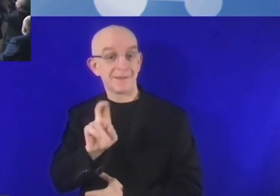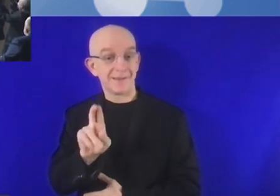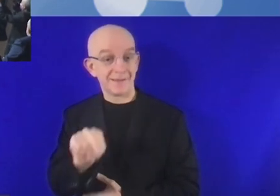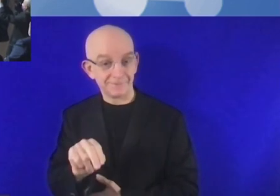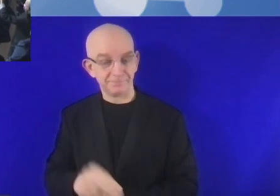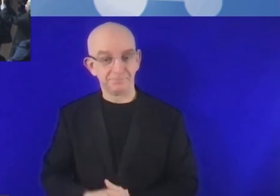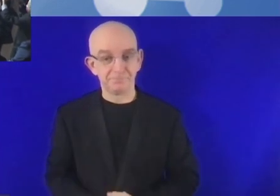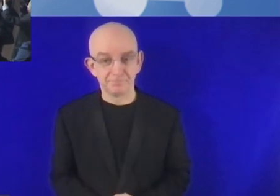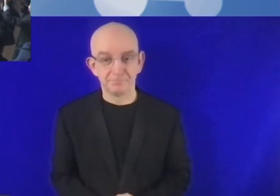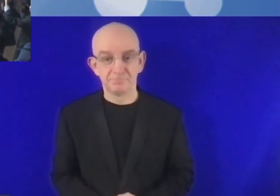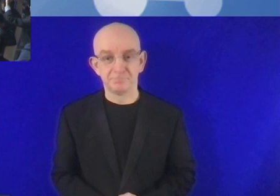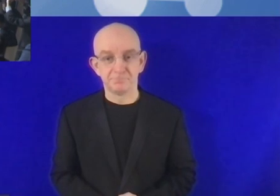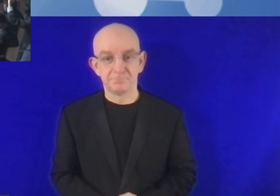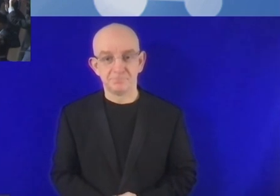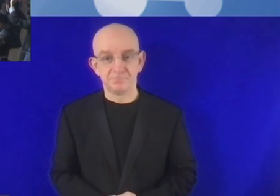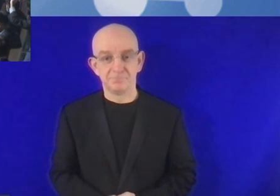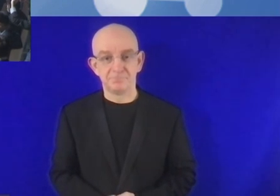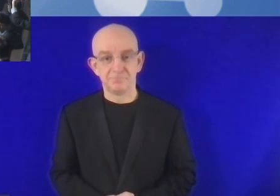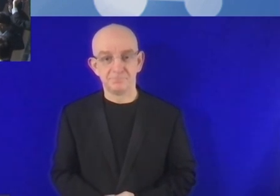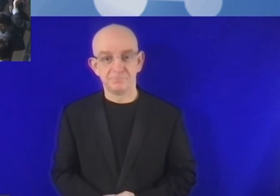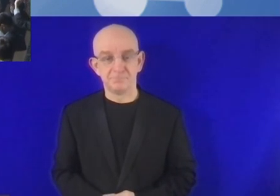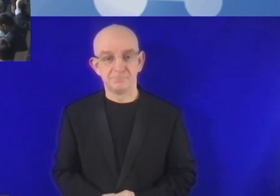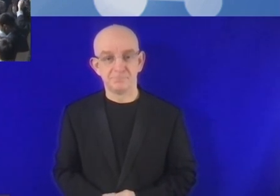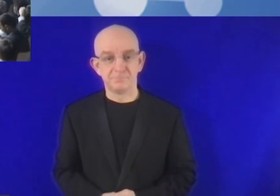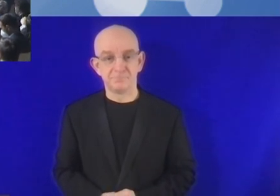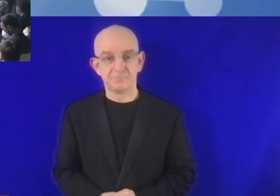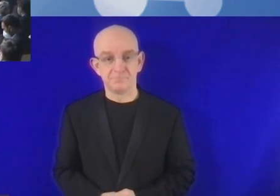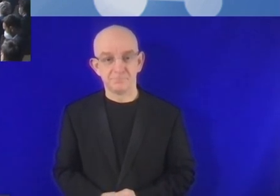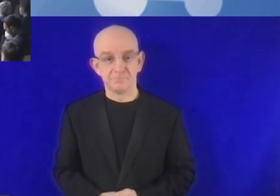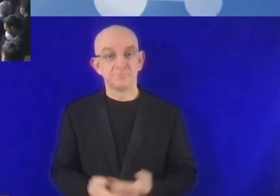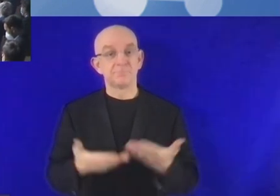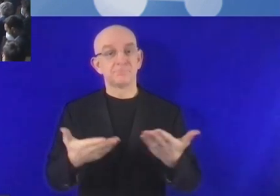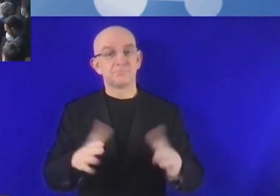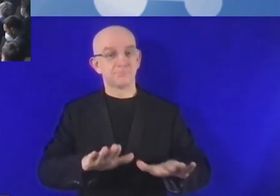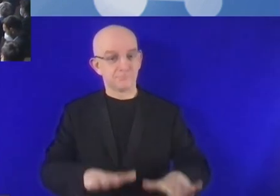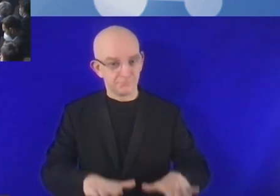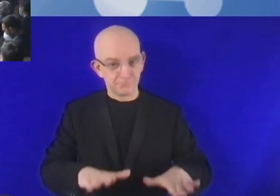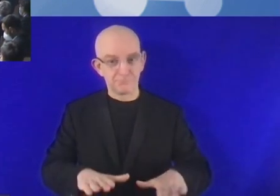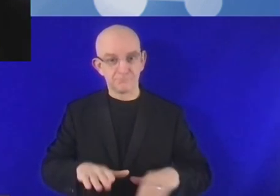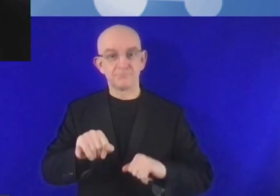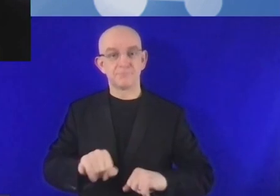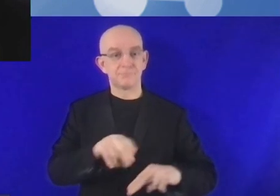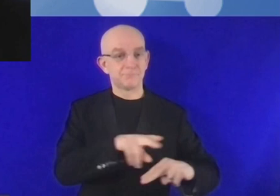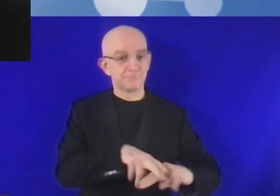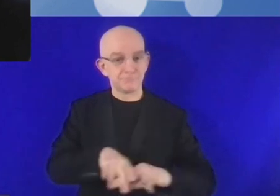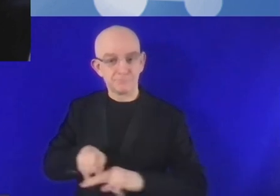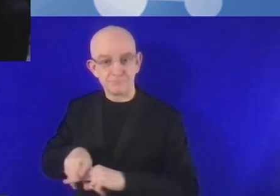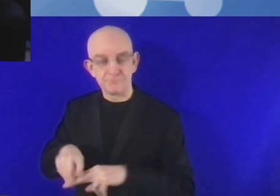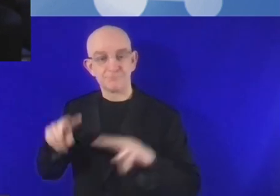Zapraszam do zajęcia miejsca. Witamy serdecznie. Pan premier Rzeczpospolitej Polski,